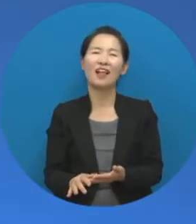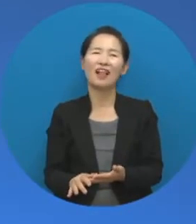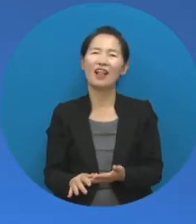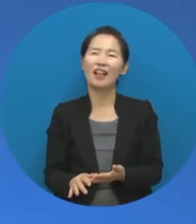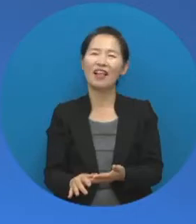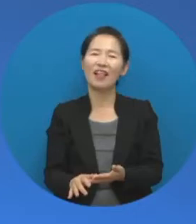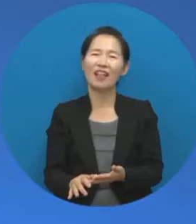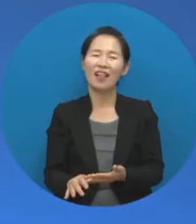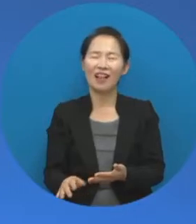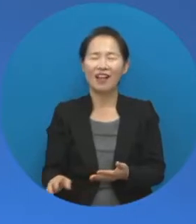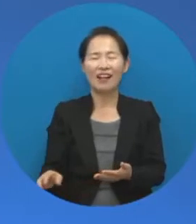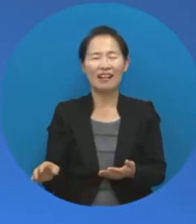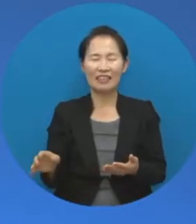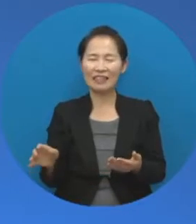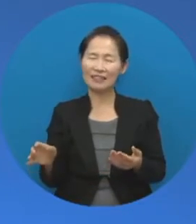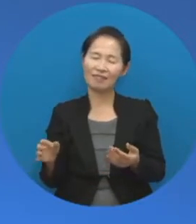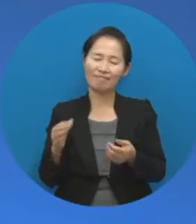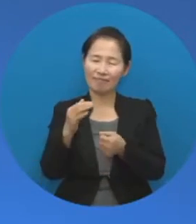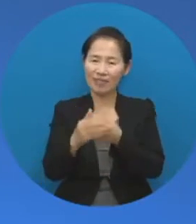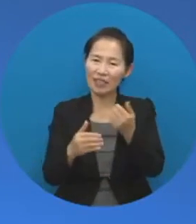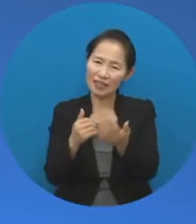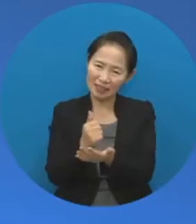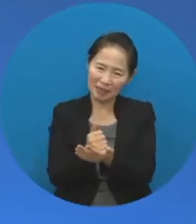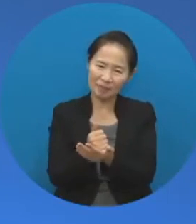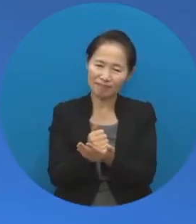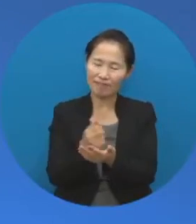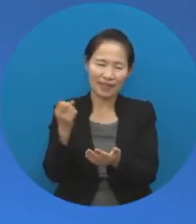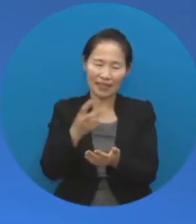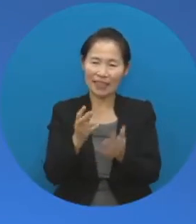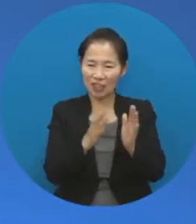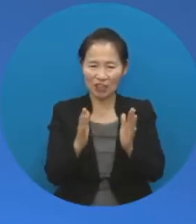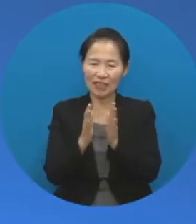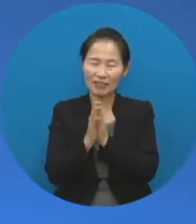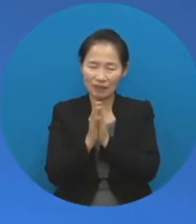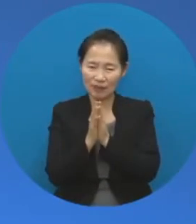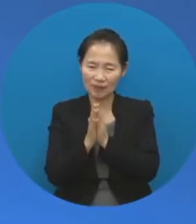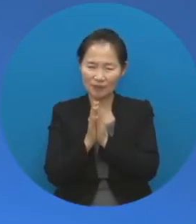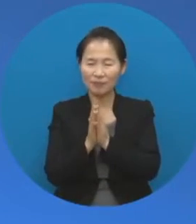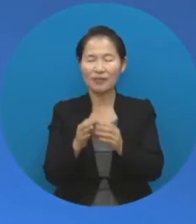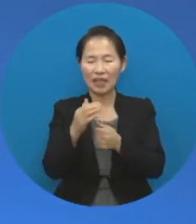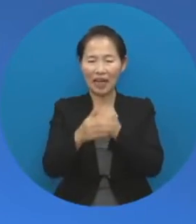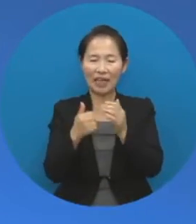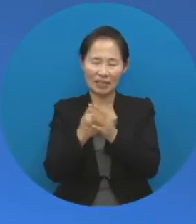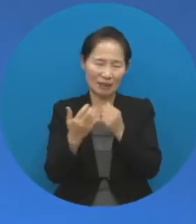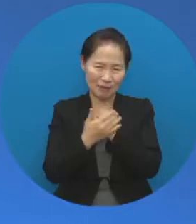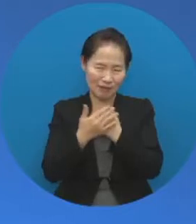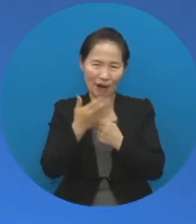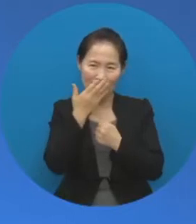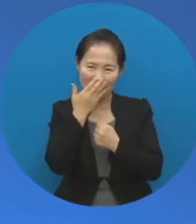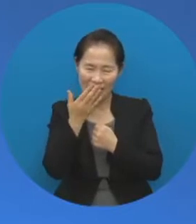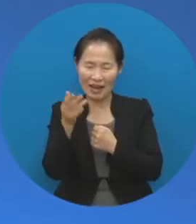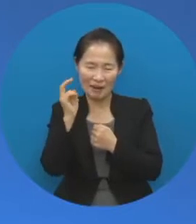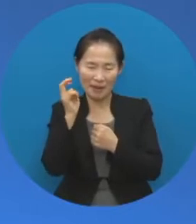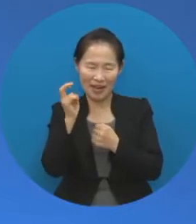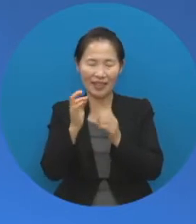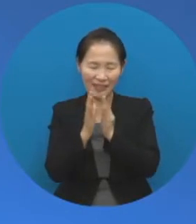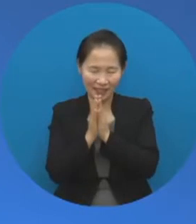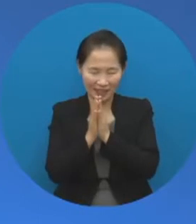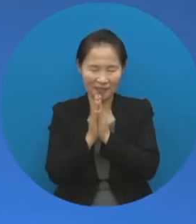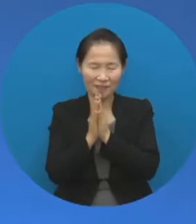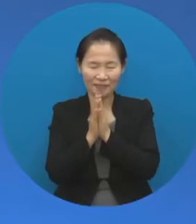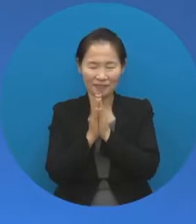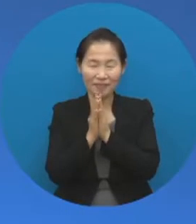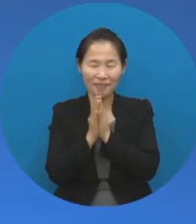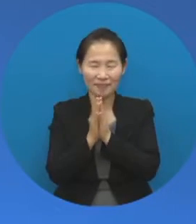그래가지고 이제 하나님께 그래도 이제 기도는 해야겠다, 하나님 나를 위로하시겠지 생각을 했어요. 여러분,